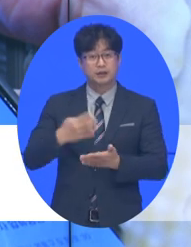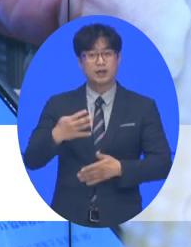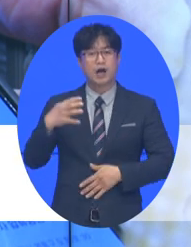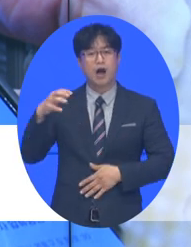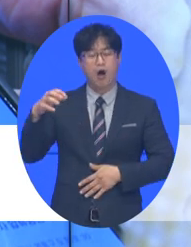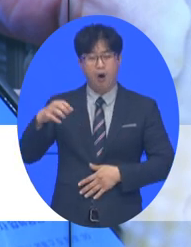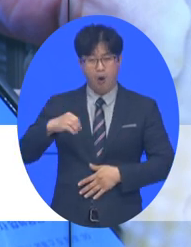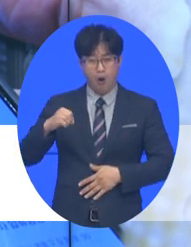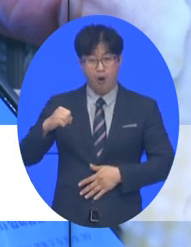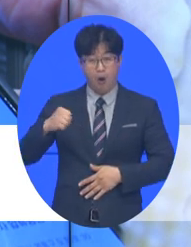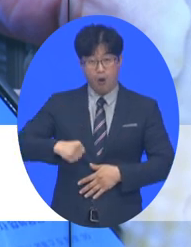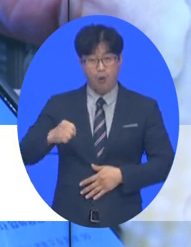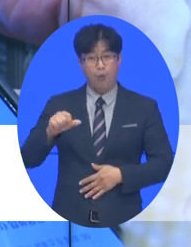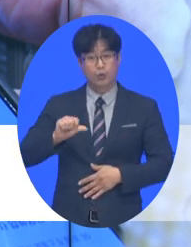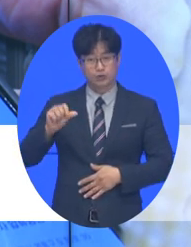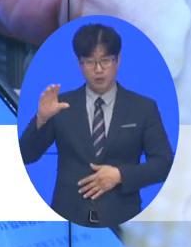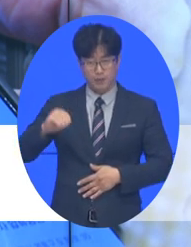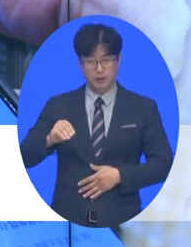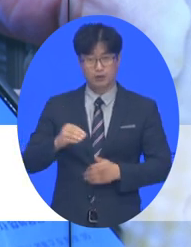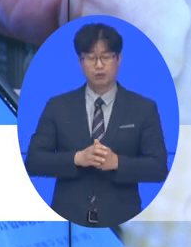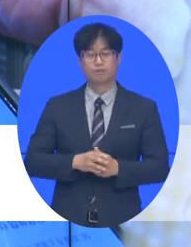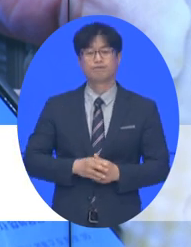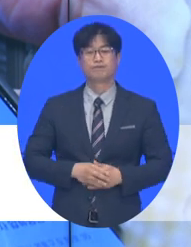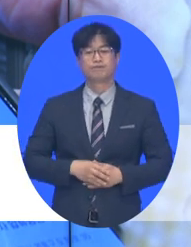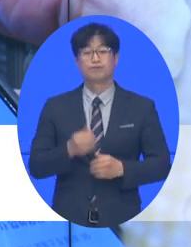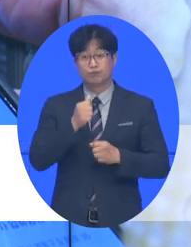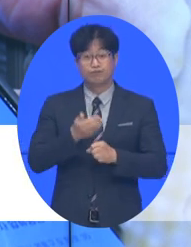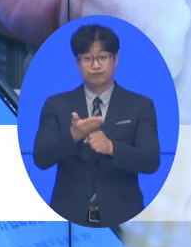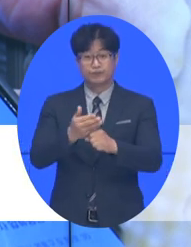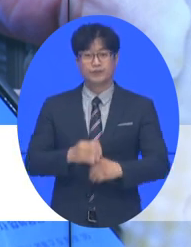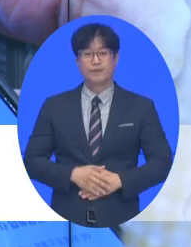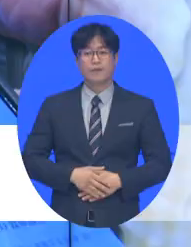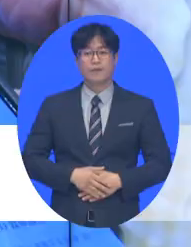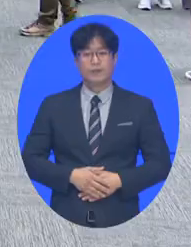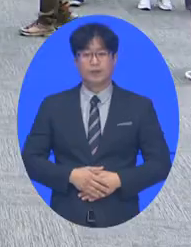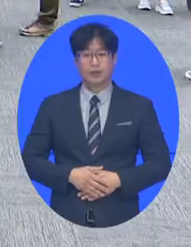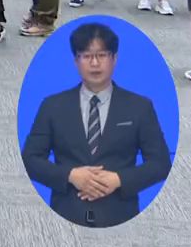따지면 4억 6천만 원에 육박하는데요. 공매 현장을 취재했습니다.